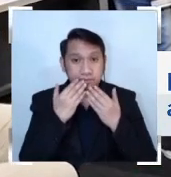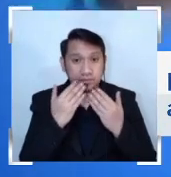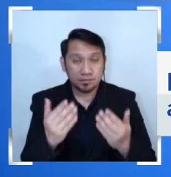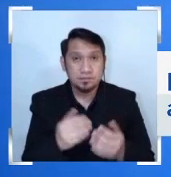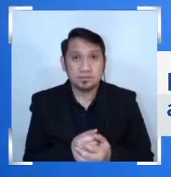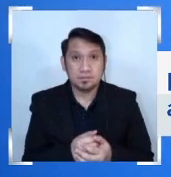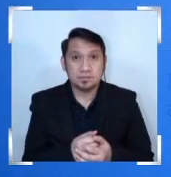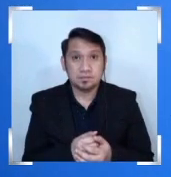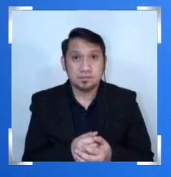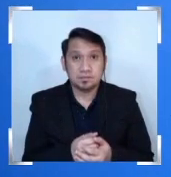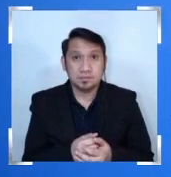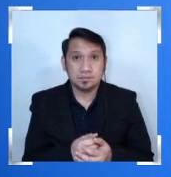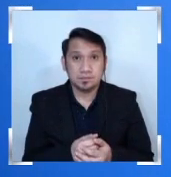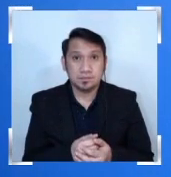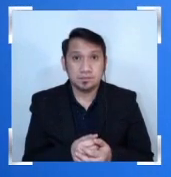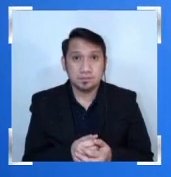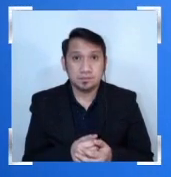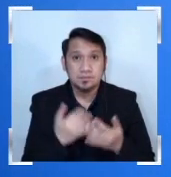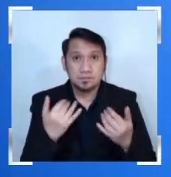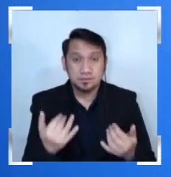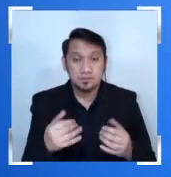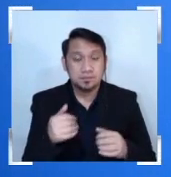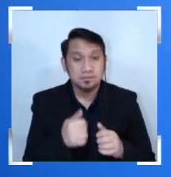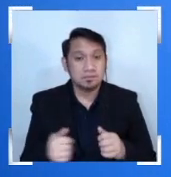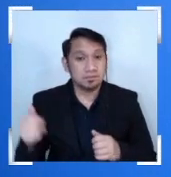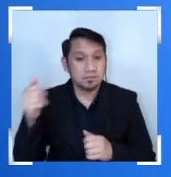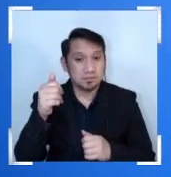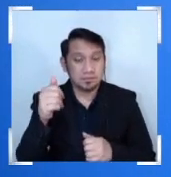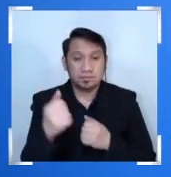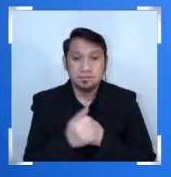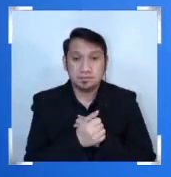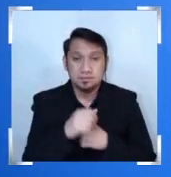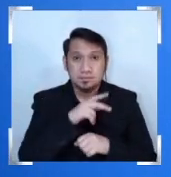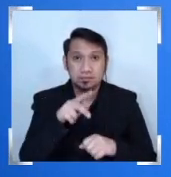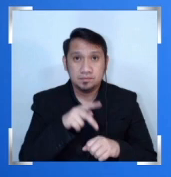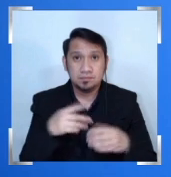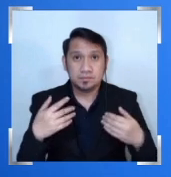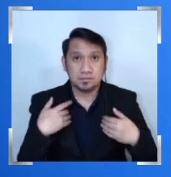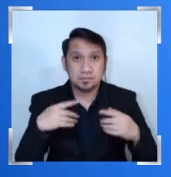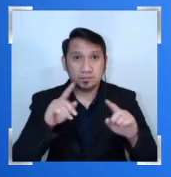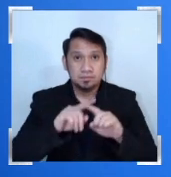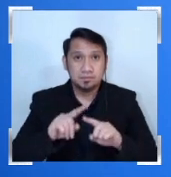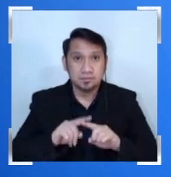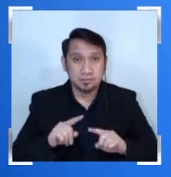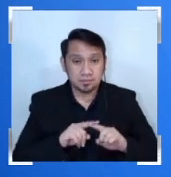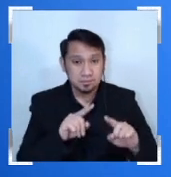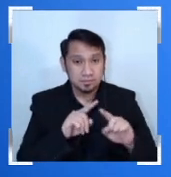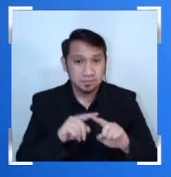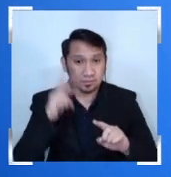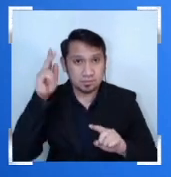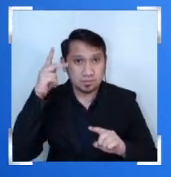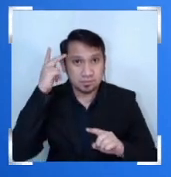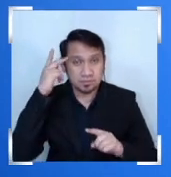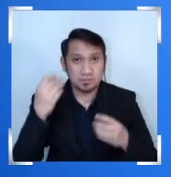alkalde, nangibabaw ang pagmamahal ng taong bayan sa bansa sa kabila ng pagkakaiba sa politika dahil maraming lumabas